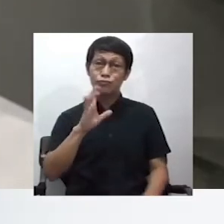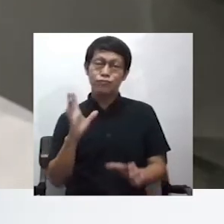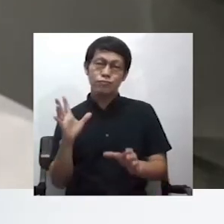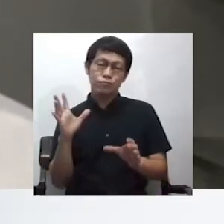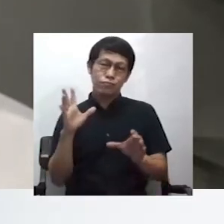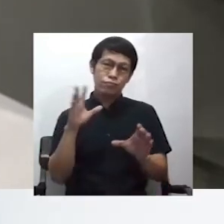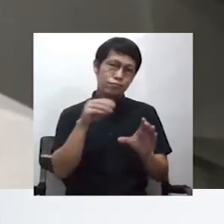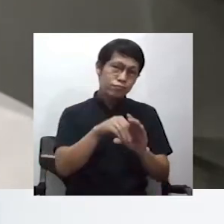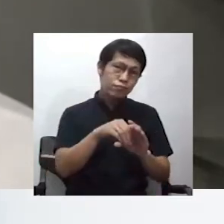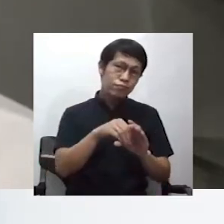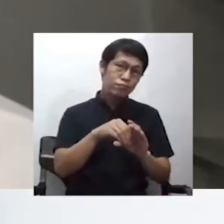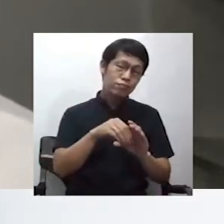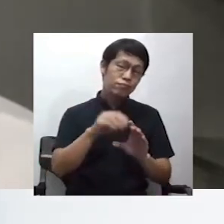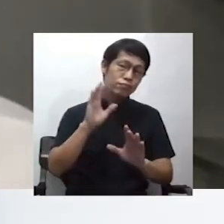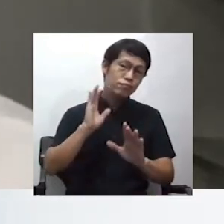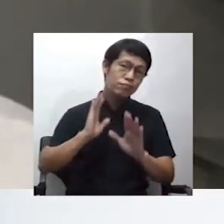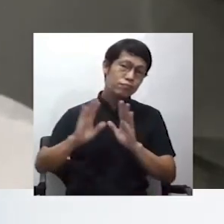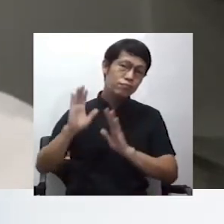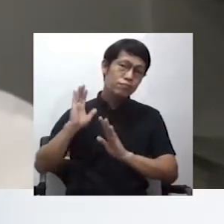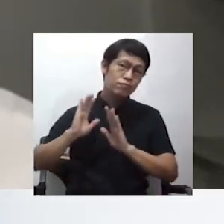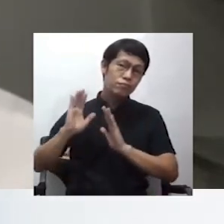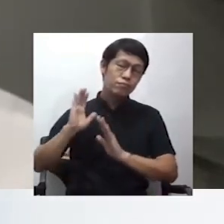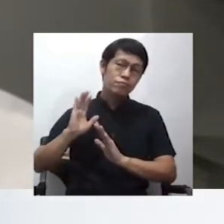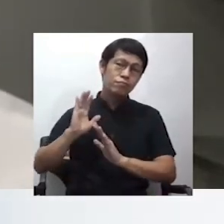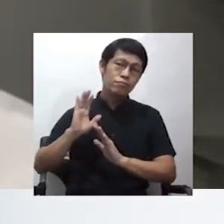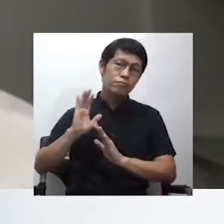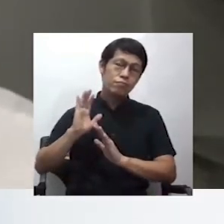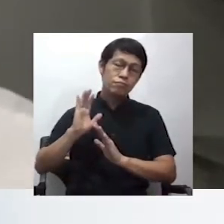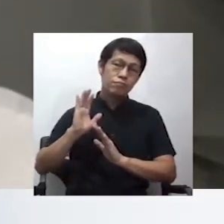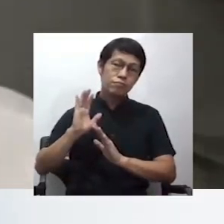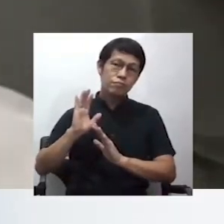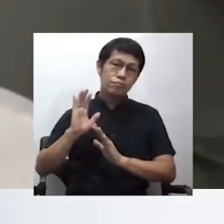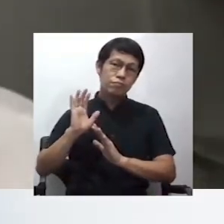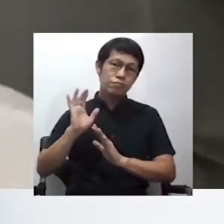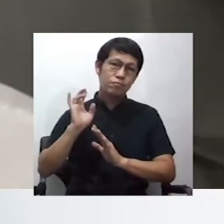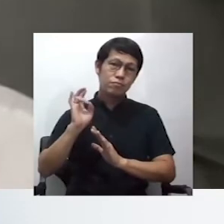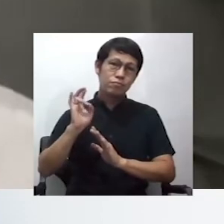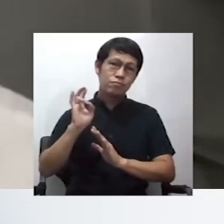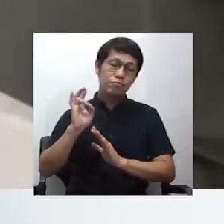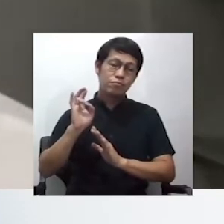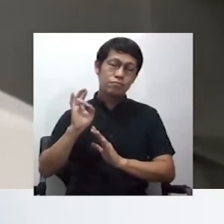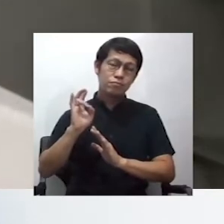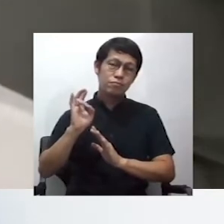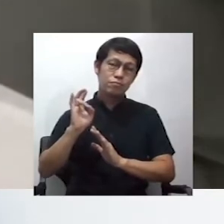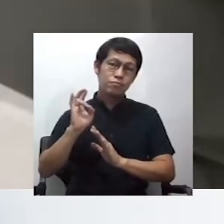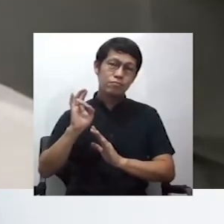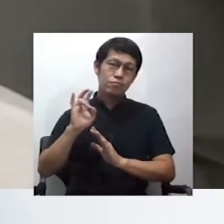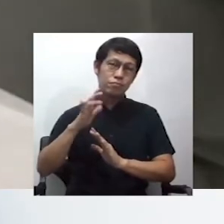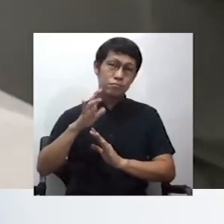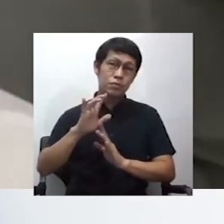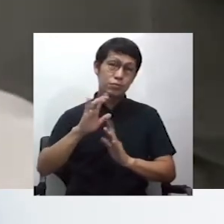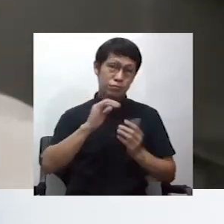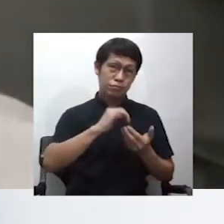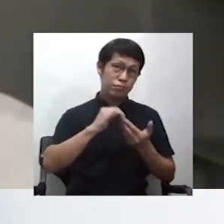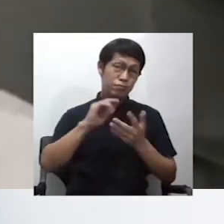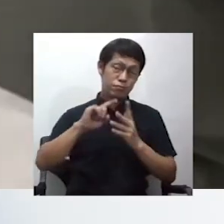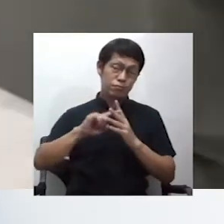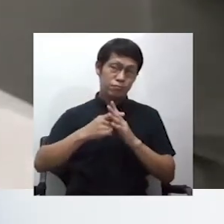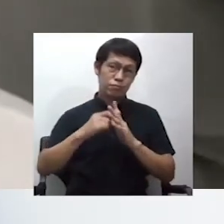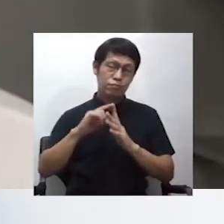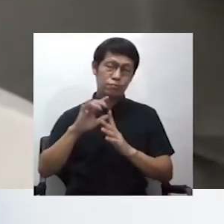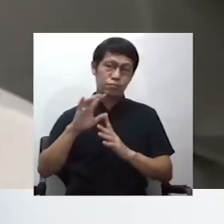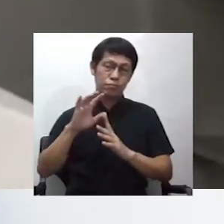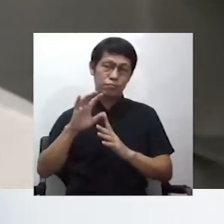PAIDE, ay sumama sa atin noong mga siglo 80. Nagsimula ang programa ng